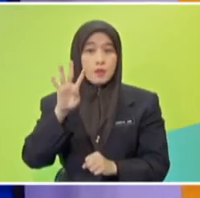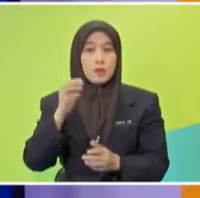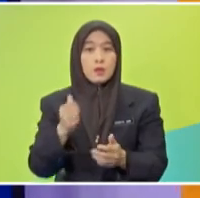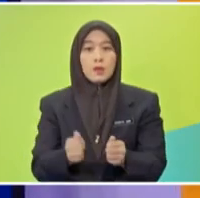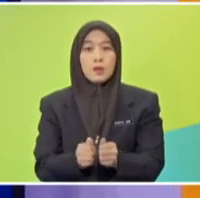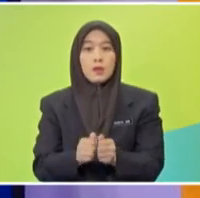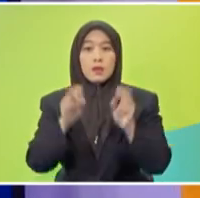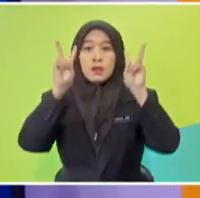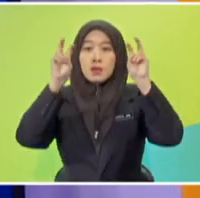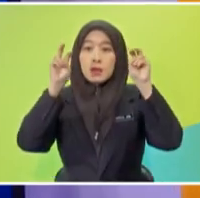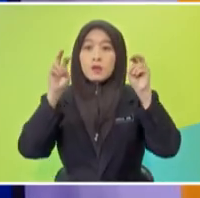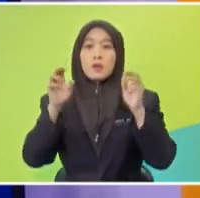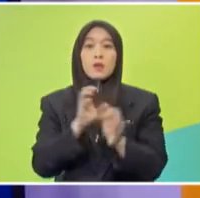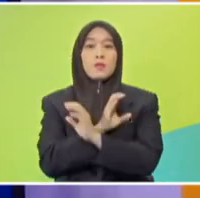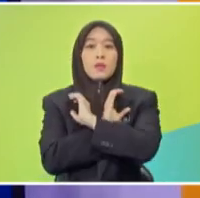tajuknya